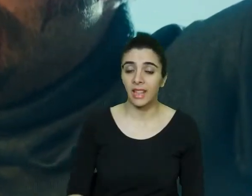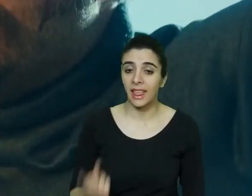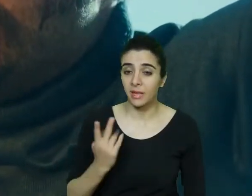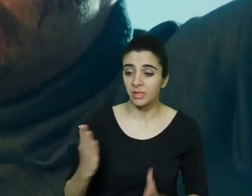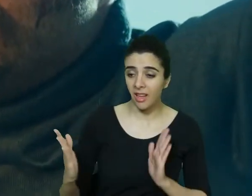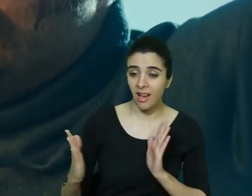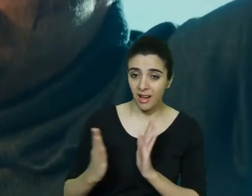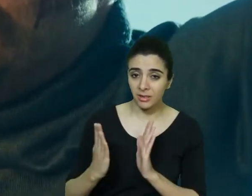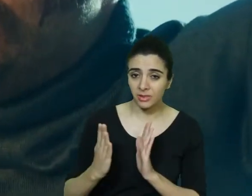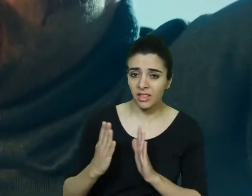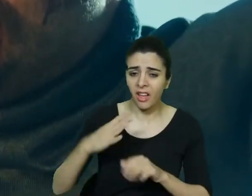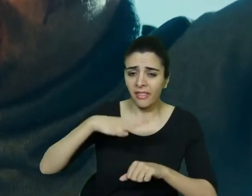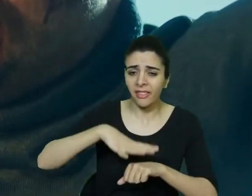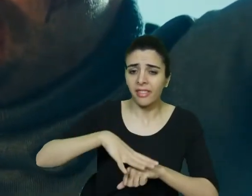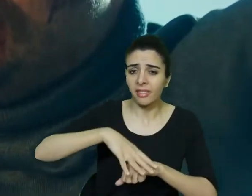aramıza